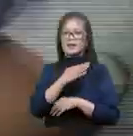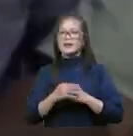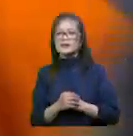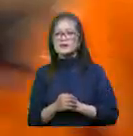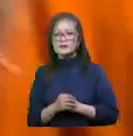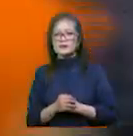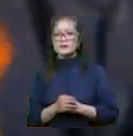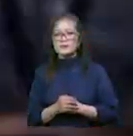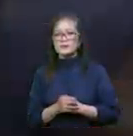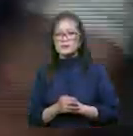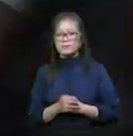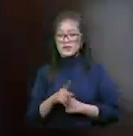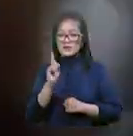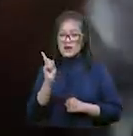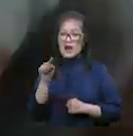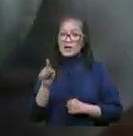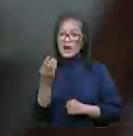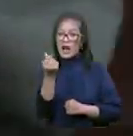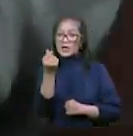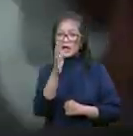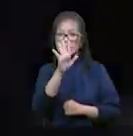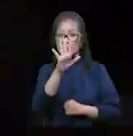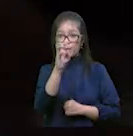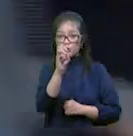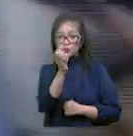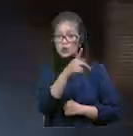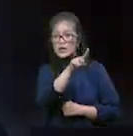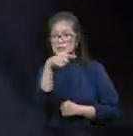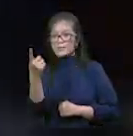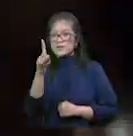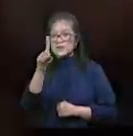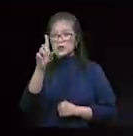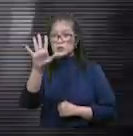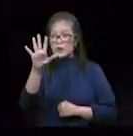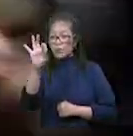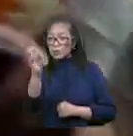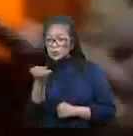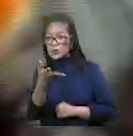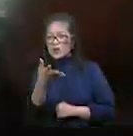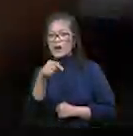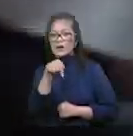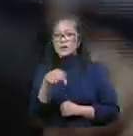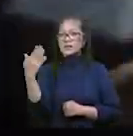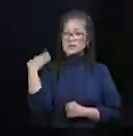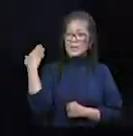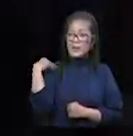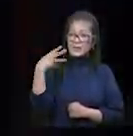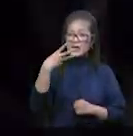Amin disebut mematok harga 50 juta hingga 150 juta rupiah untuk setiap jabatan di eselon 3 dan